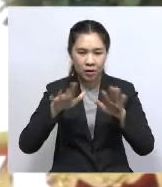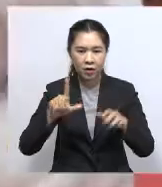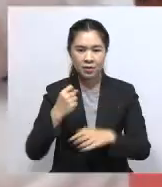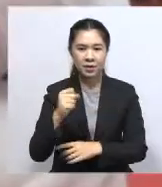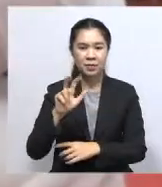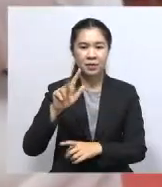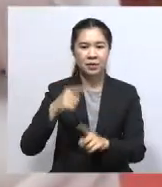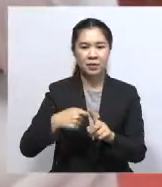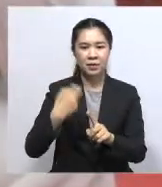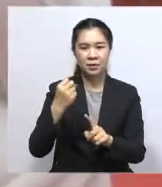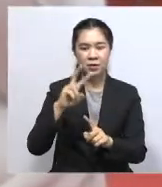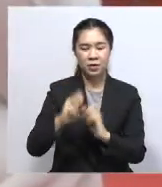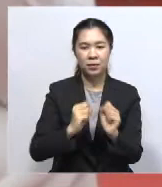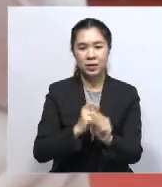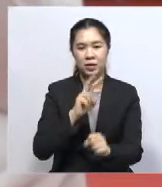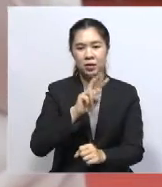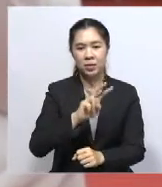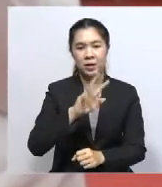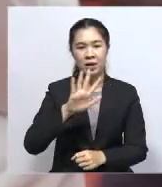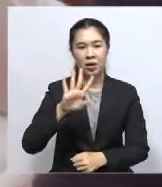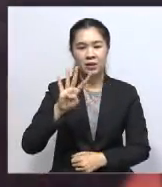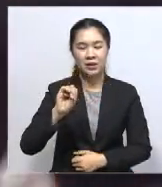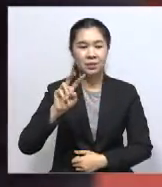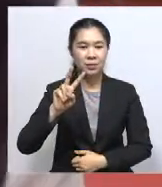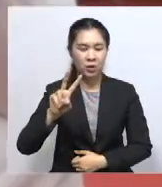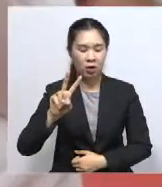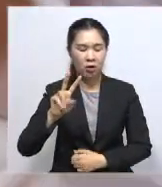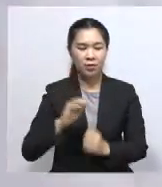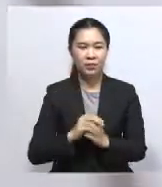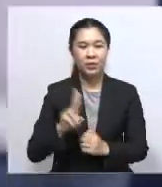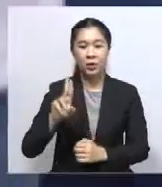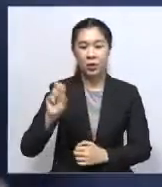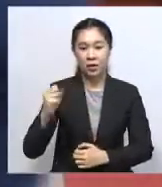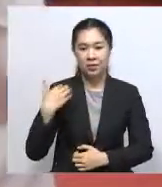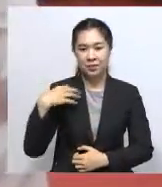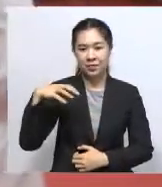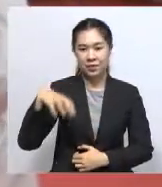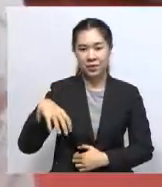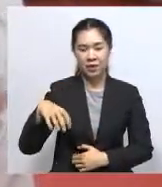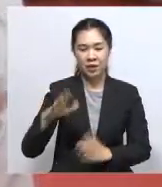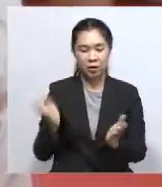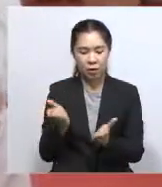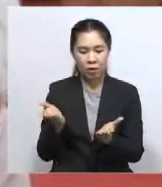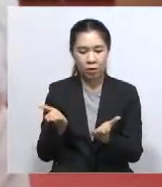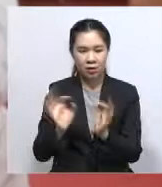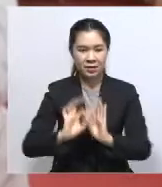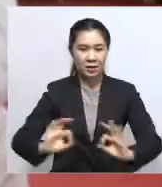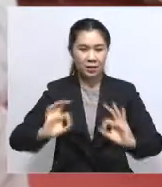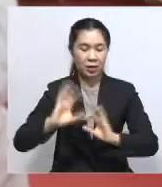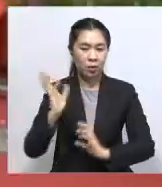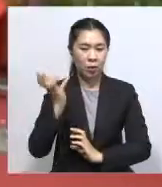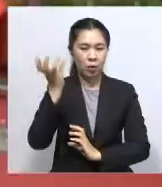ธันวาคม2542โดยการที่องค์การสหประชาชาติยกย่องให้เป็นวันสำคัญสากลของโลกเนี่ยนะคะเนื่องจากเห็นว่